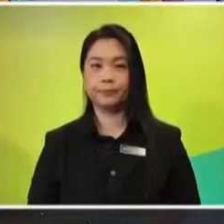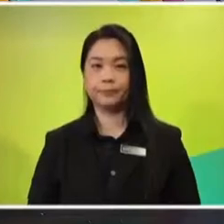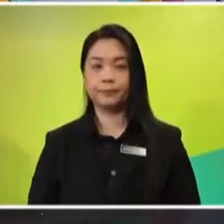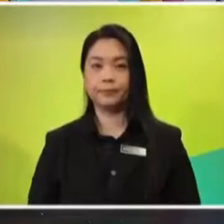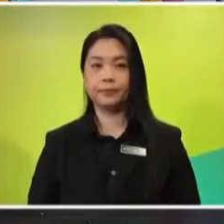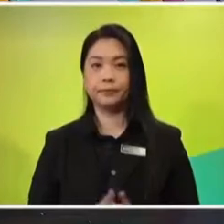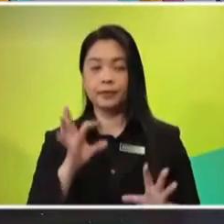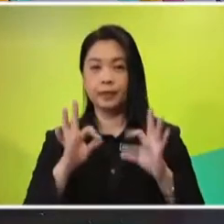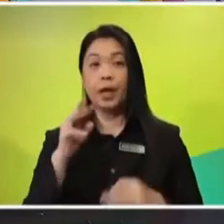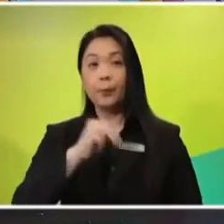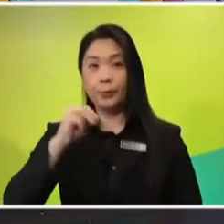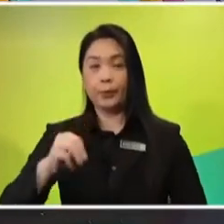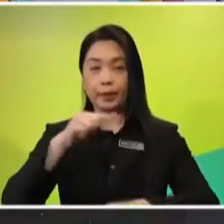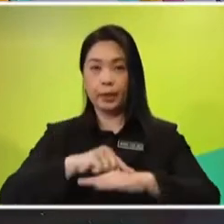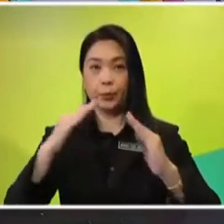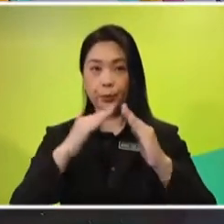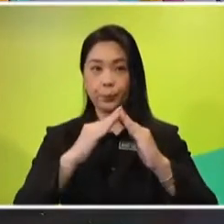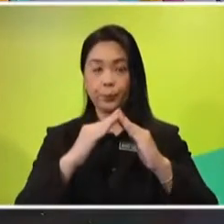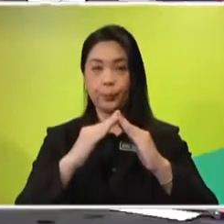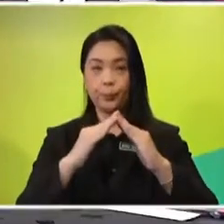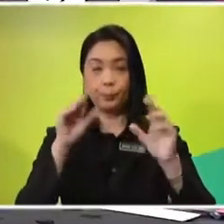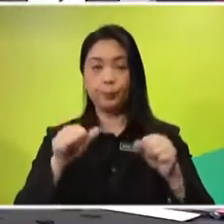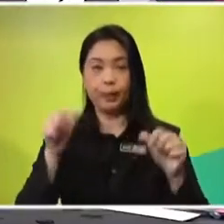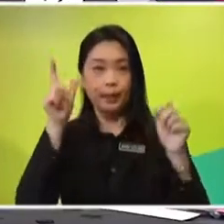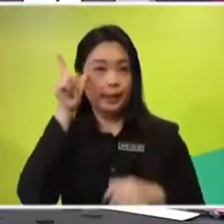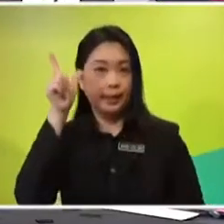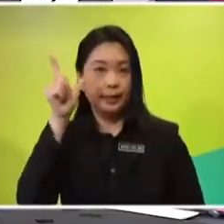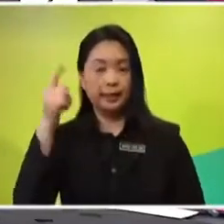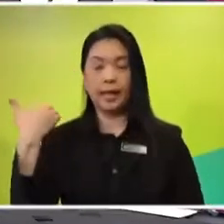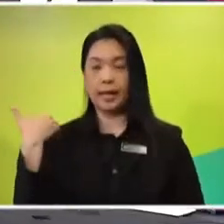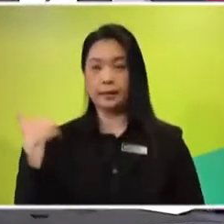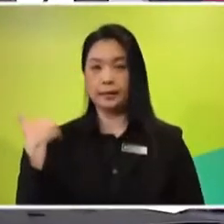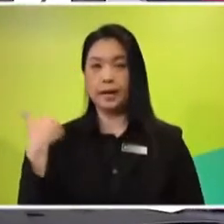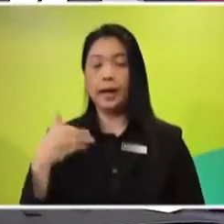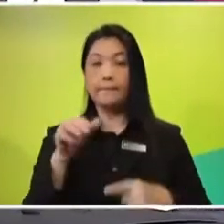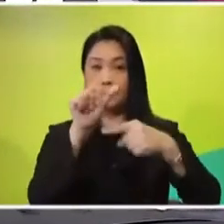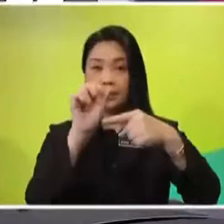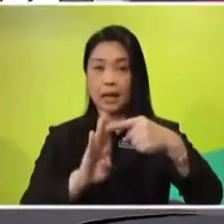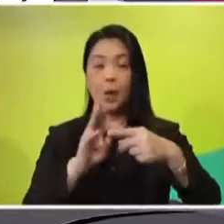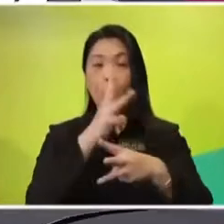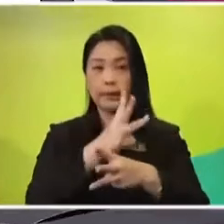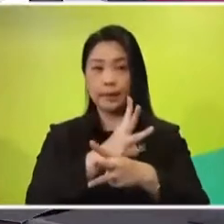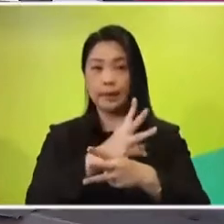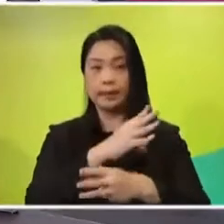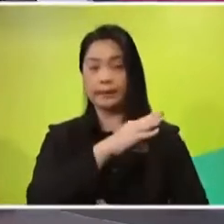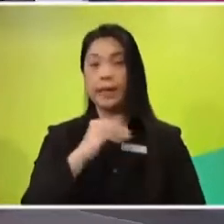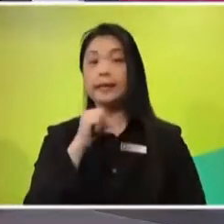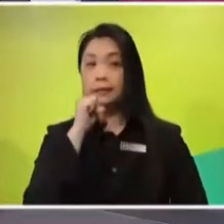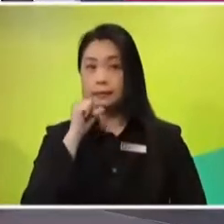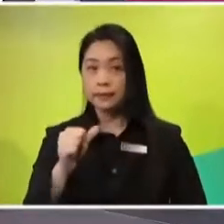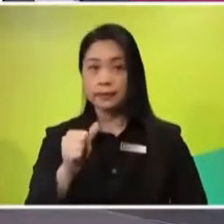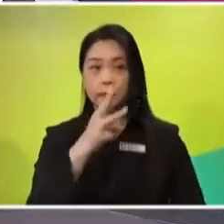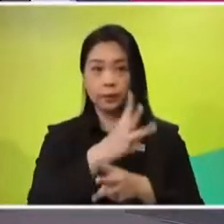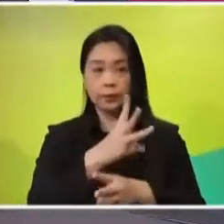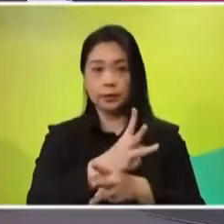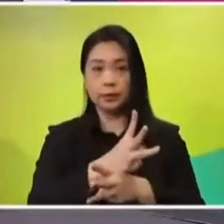di rumah kan, kita ada dua, iaitu pecahan wajar dan juga pecahan tak wajar. Ya, betul. Okey. Hari